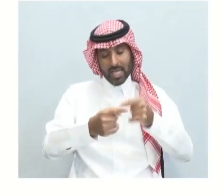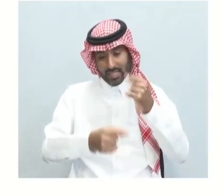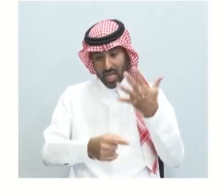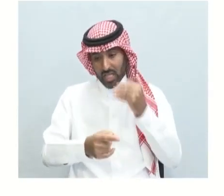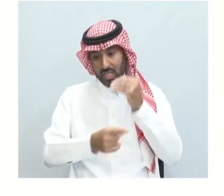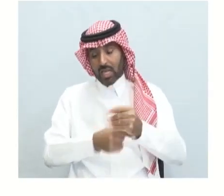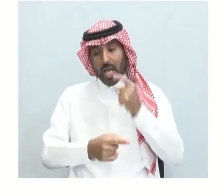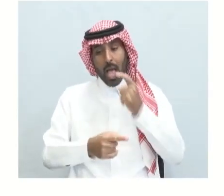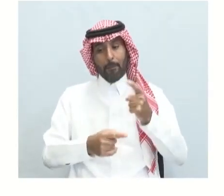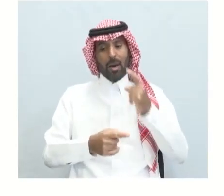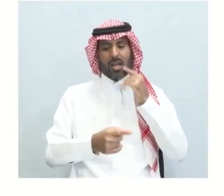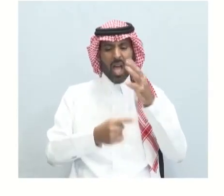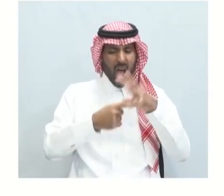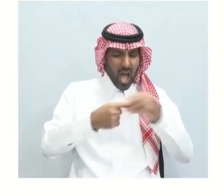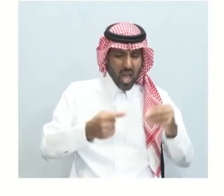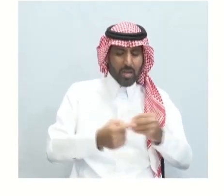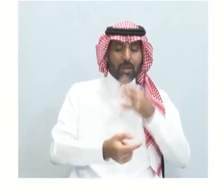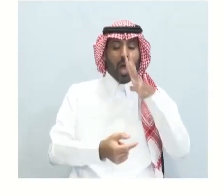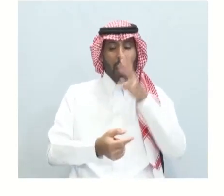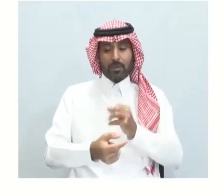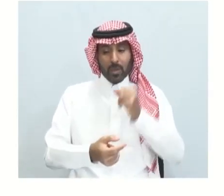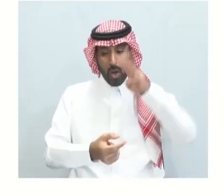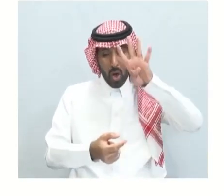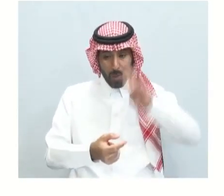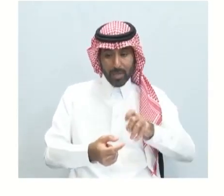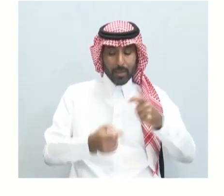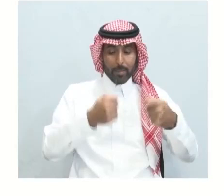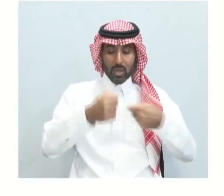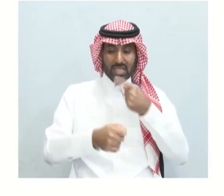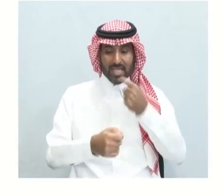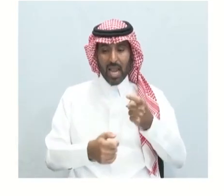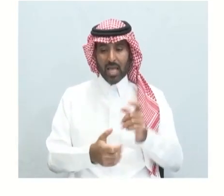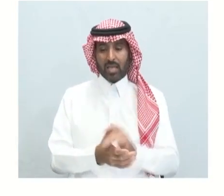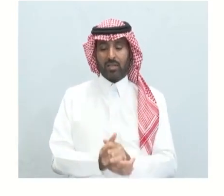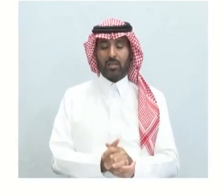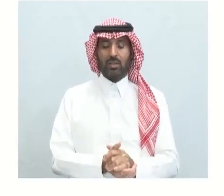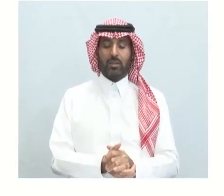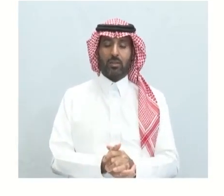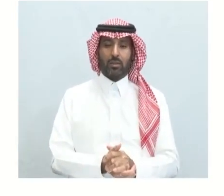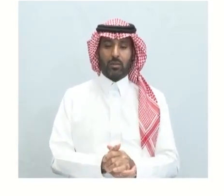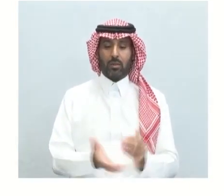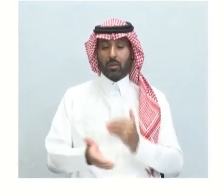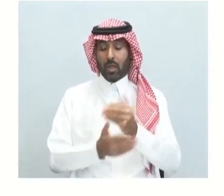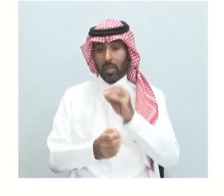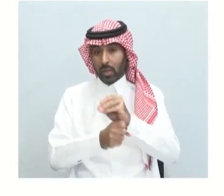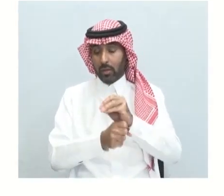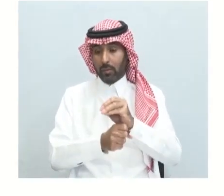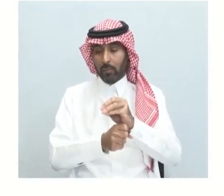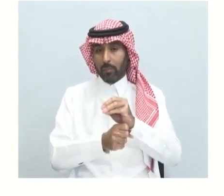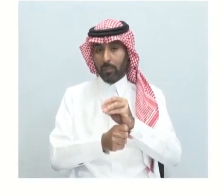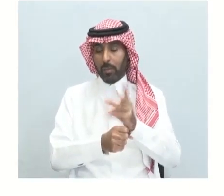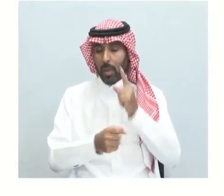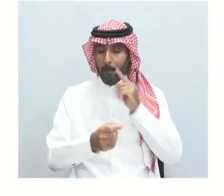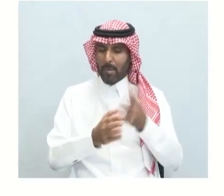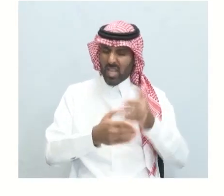ان اعمارها اقل من 540 مليون سنه ايضا ذكرنا بانها